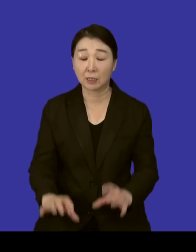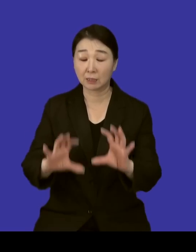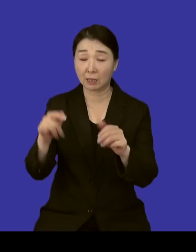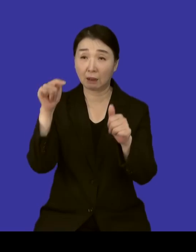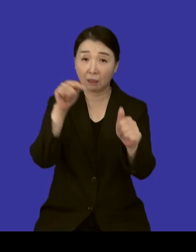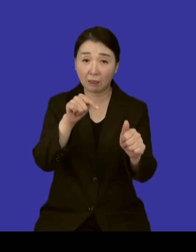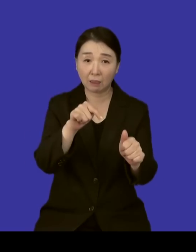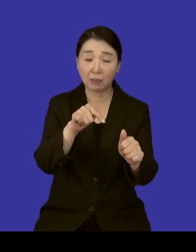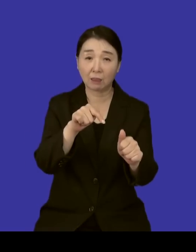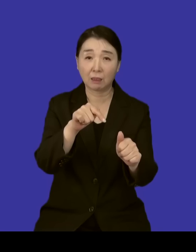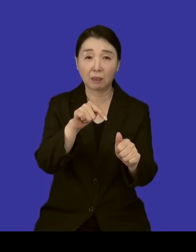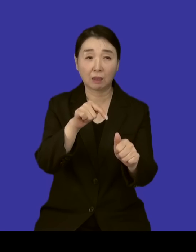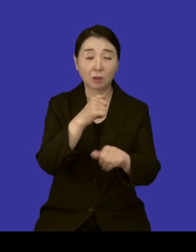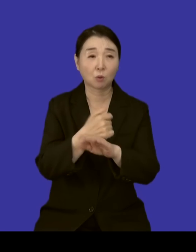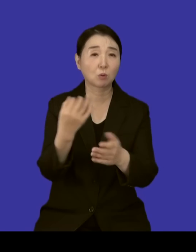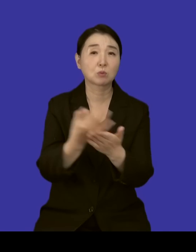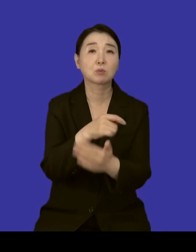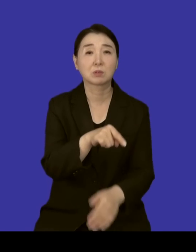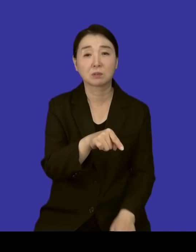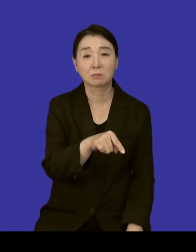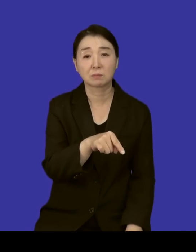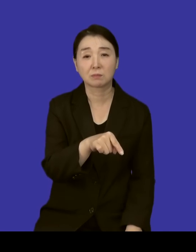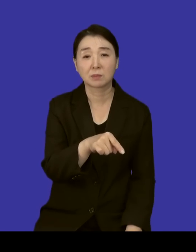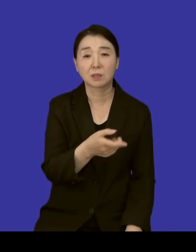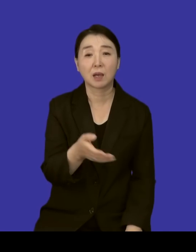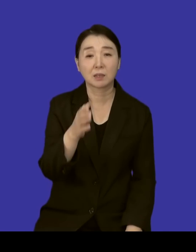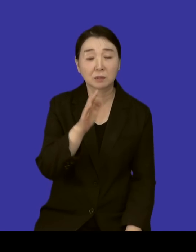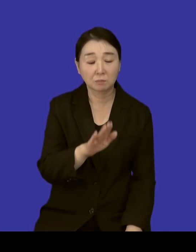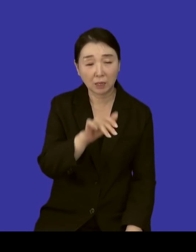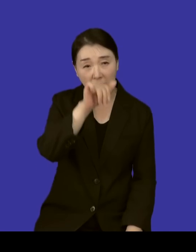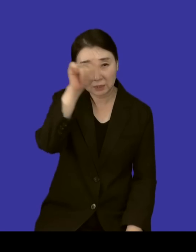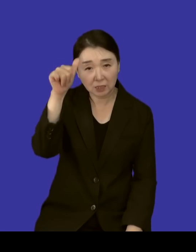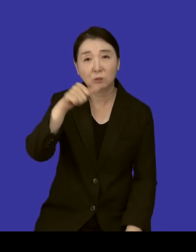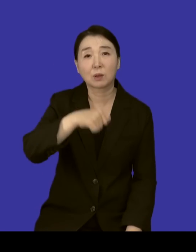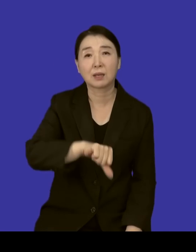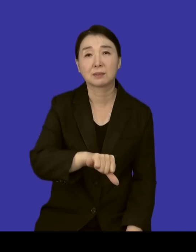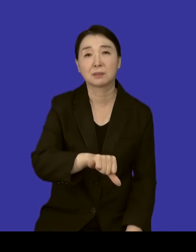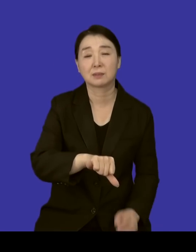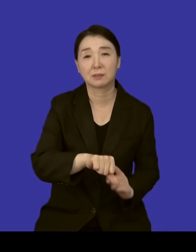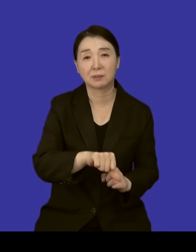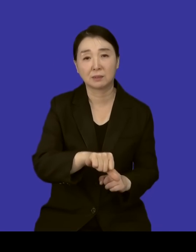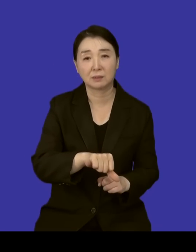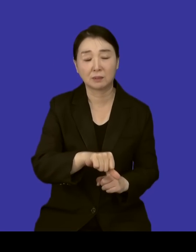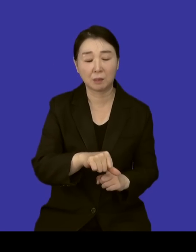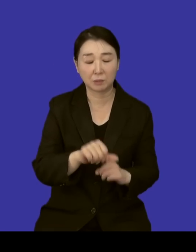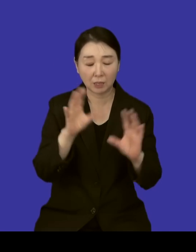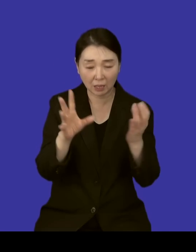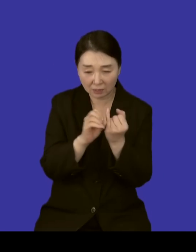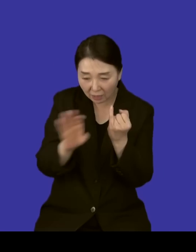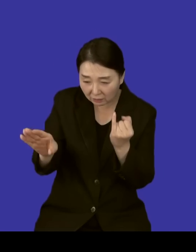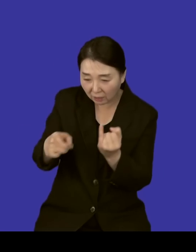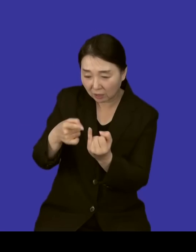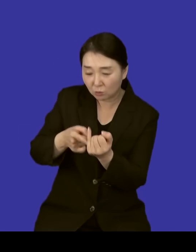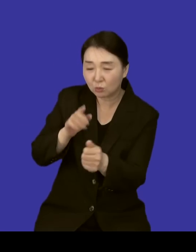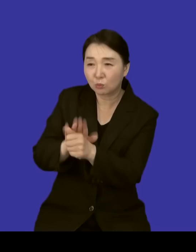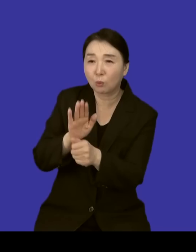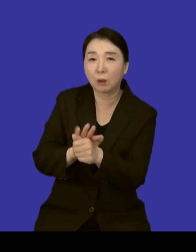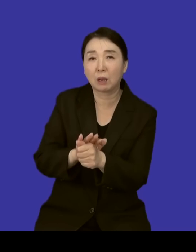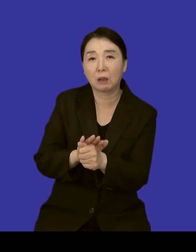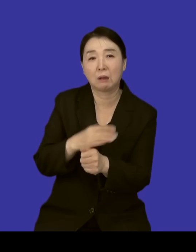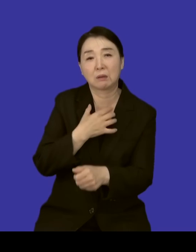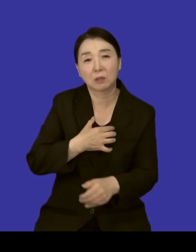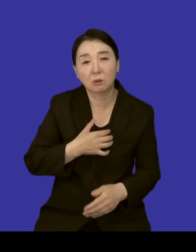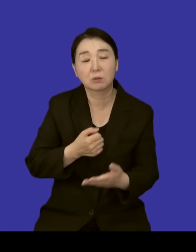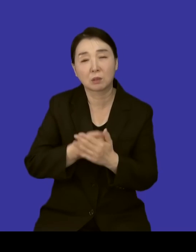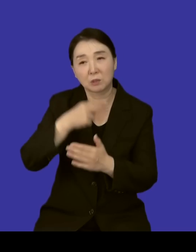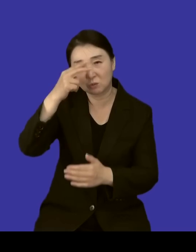그 수입원이 되니까 하지만 역시 장로 아들이니까 그게 너무 괴로웠던 거예요. 그렇죠. 그러니까 술을 먹었어요.